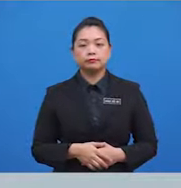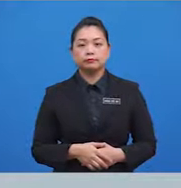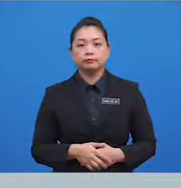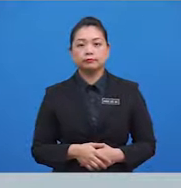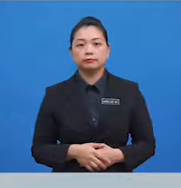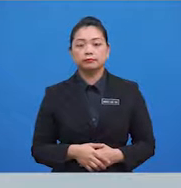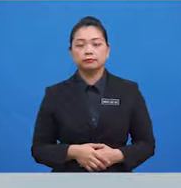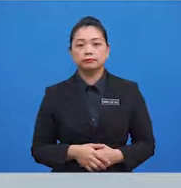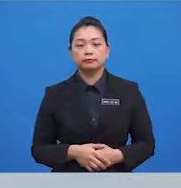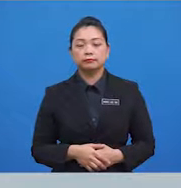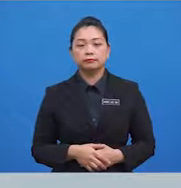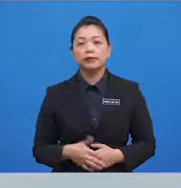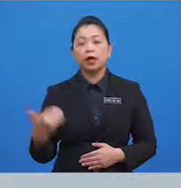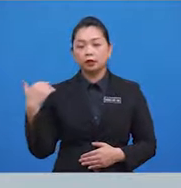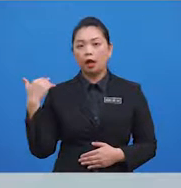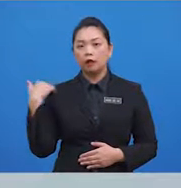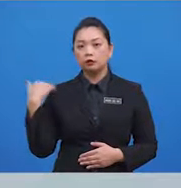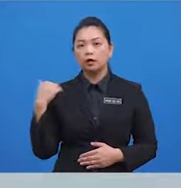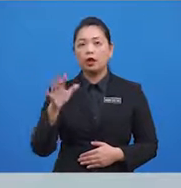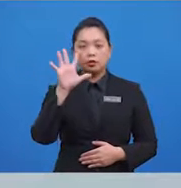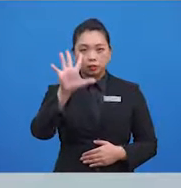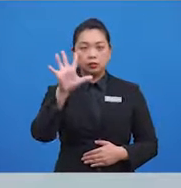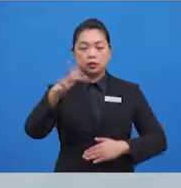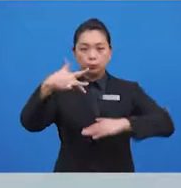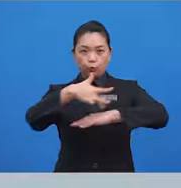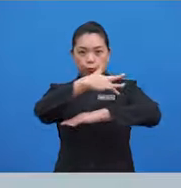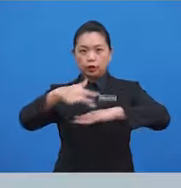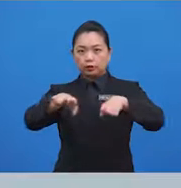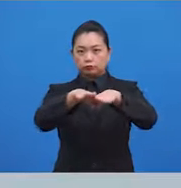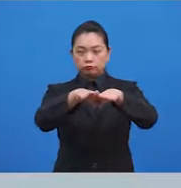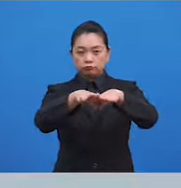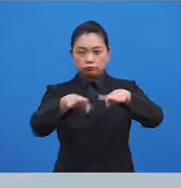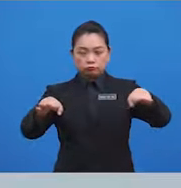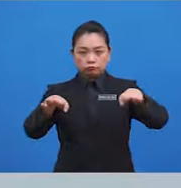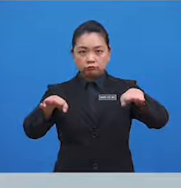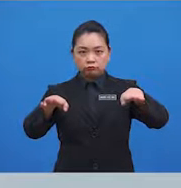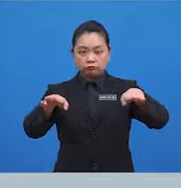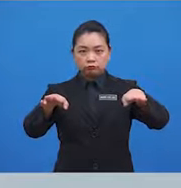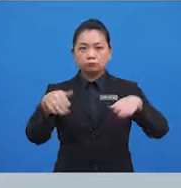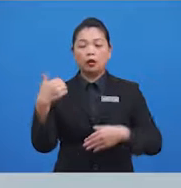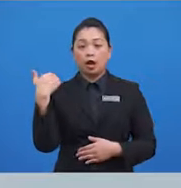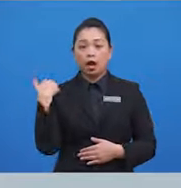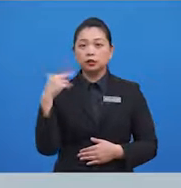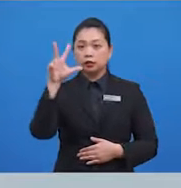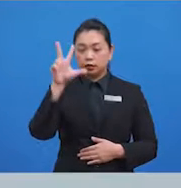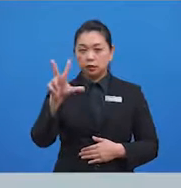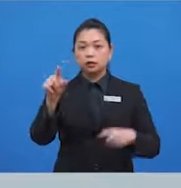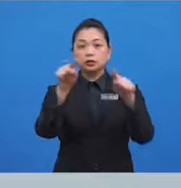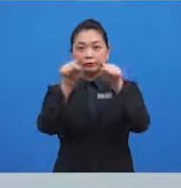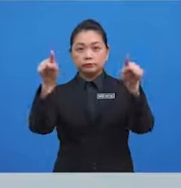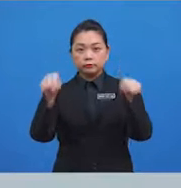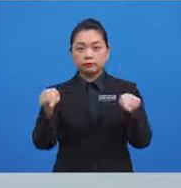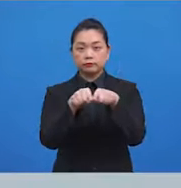Ya, prisma ini mempunyai lima permukaan rata, iaitu tiga permukaan segi empat tepat dan